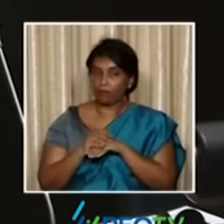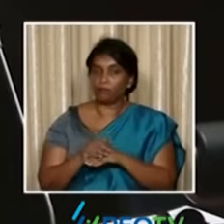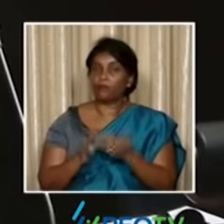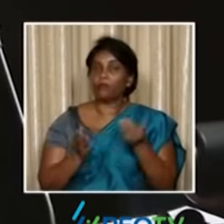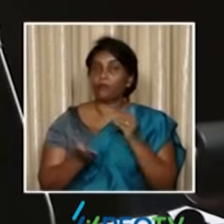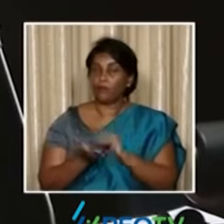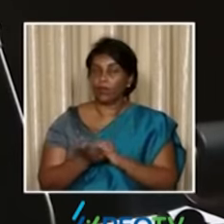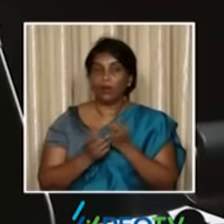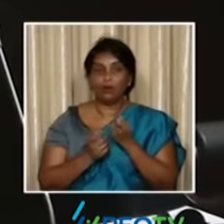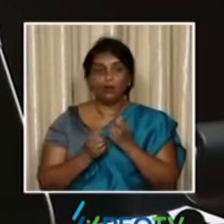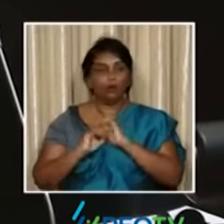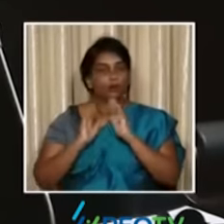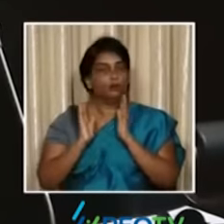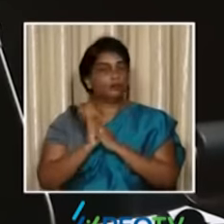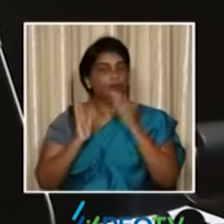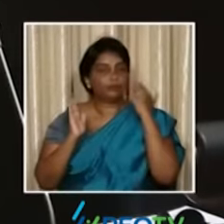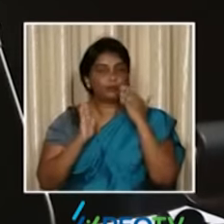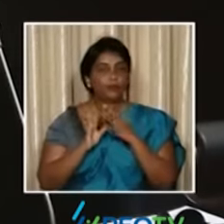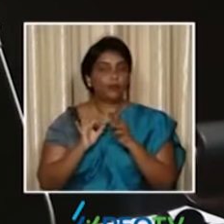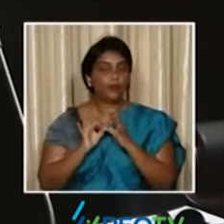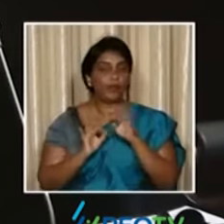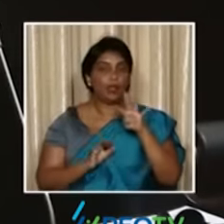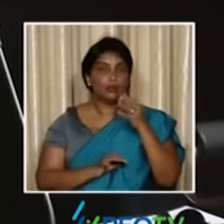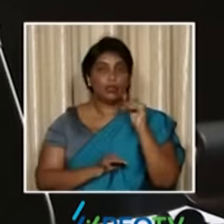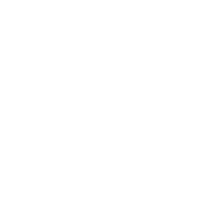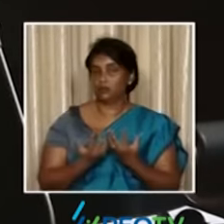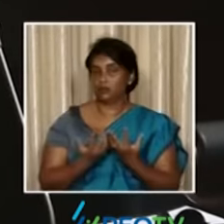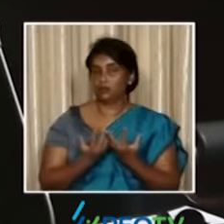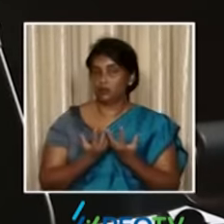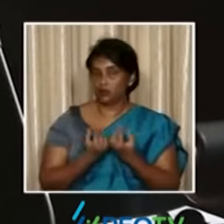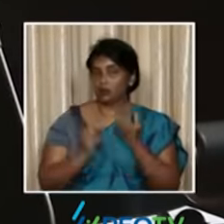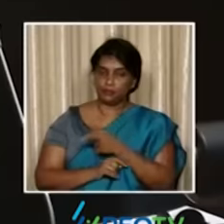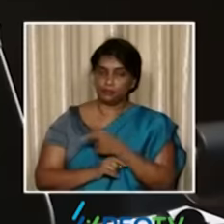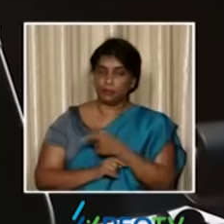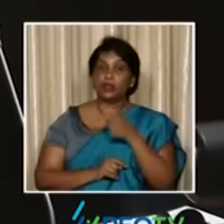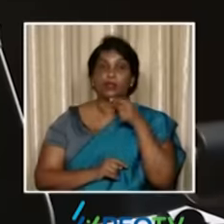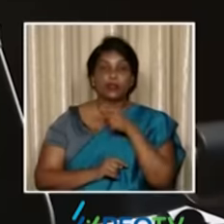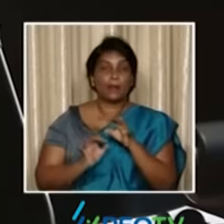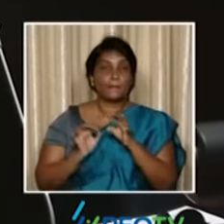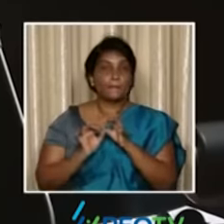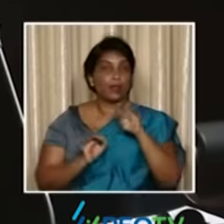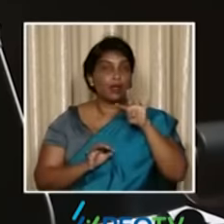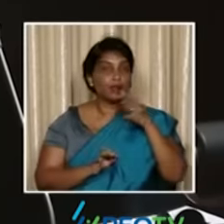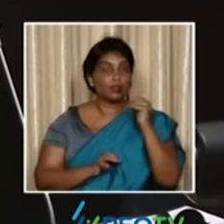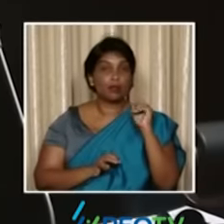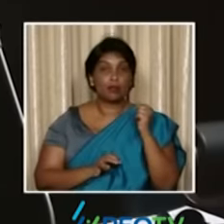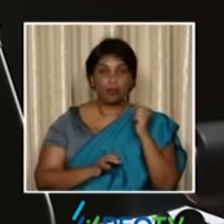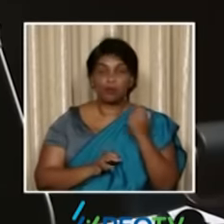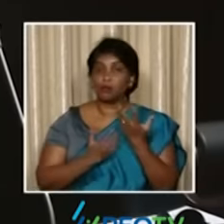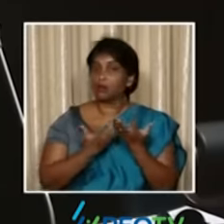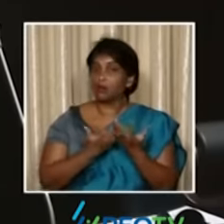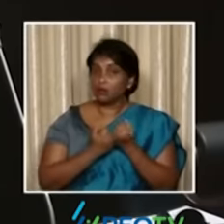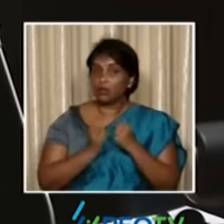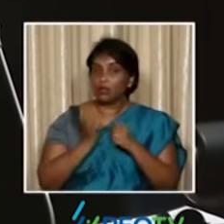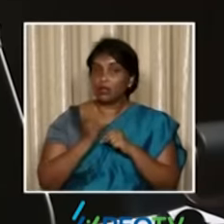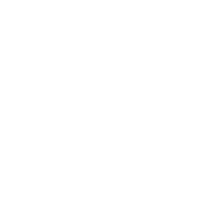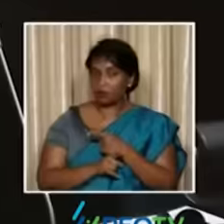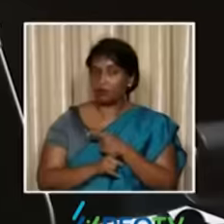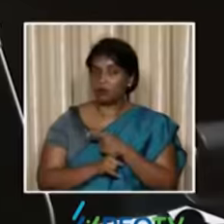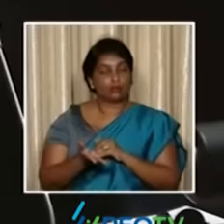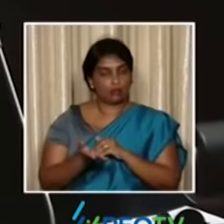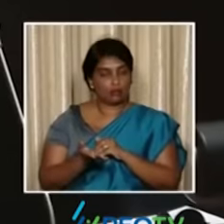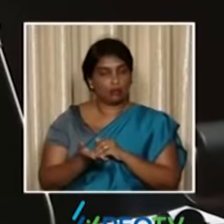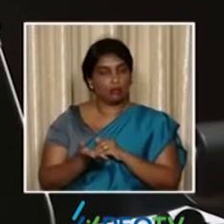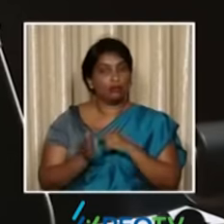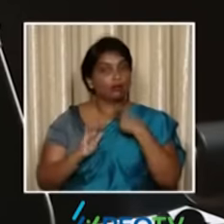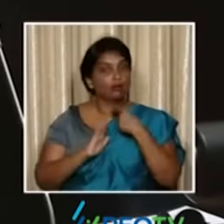නැවත ප්‍රාග්ධනකරණය සඳහා බිලියන 450ක අවශ්‍යතාවයක් පෙන්ලා දීලා තියෙනවා. ඒ බිලියන 450ත් ගන්න යන්නේ බදු හරහා නම්